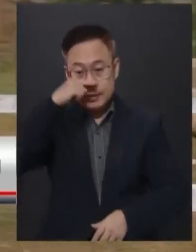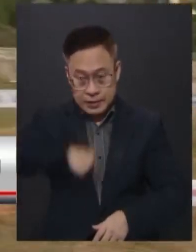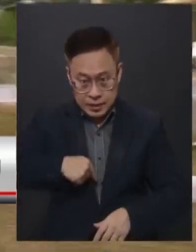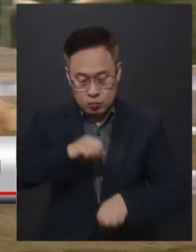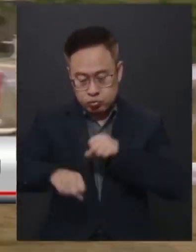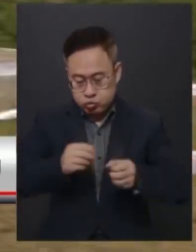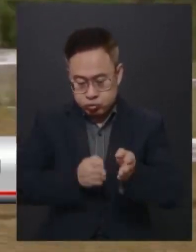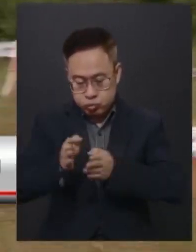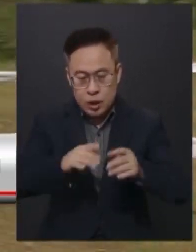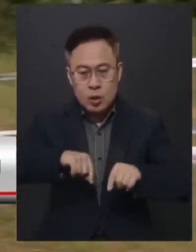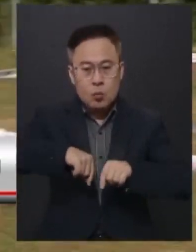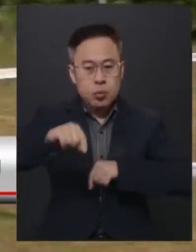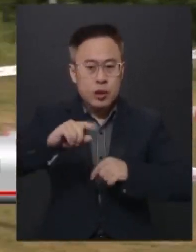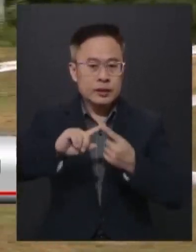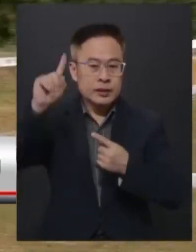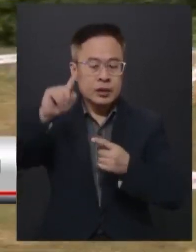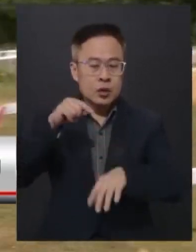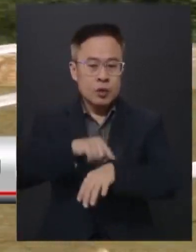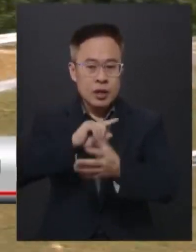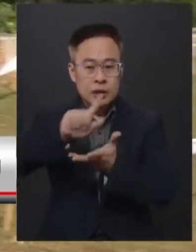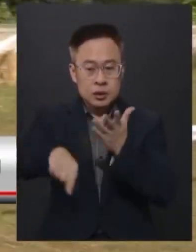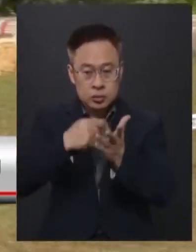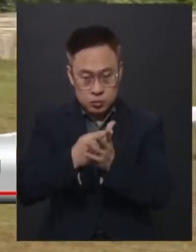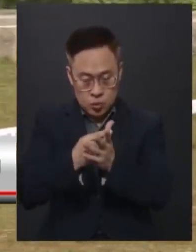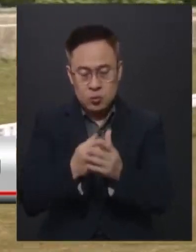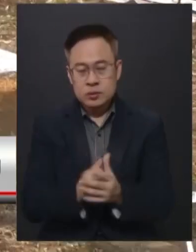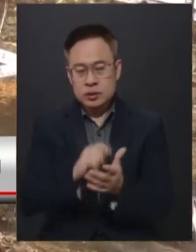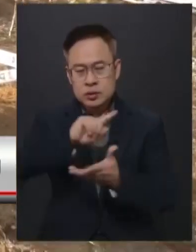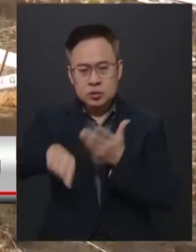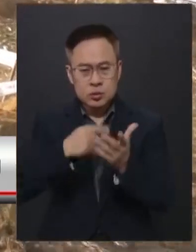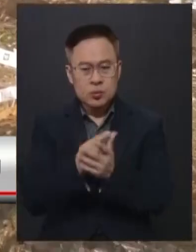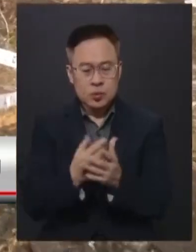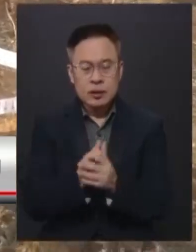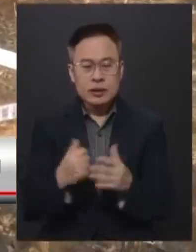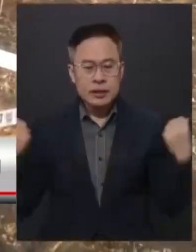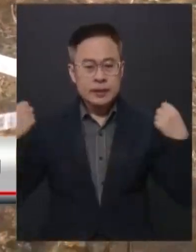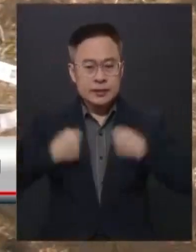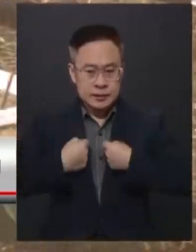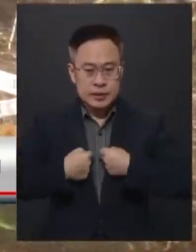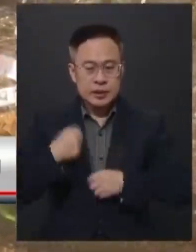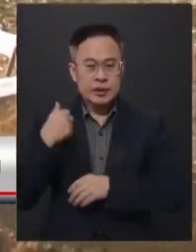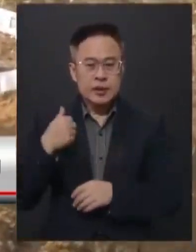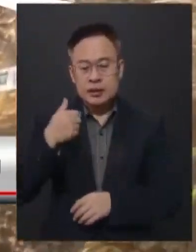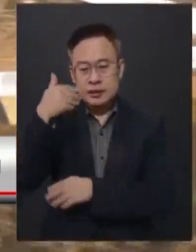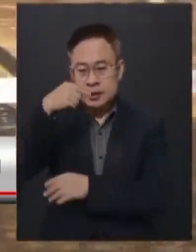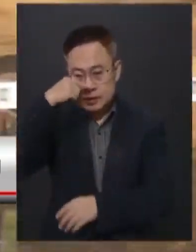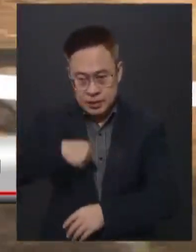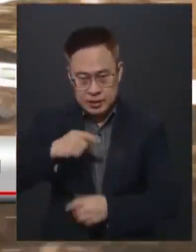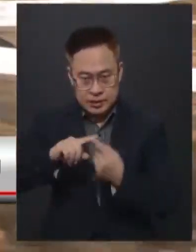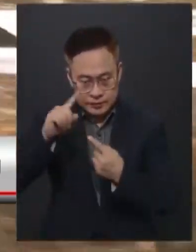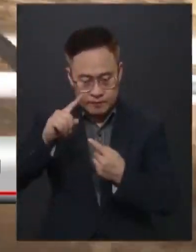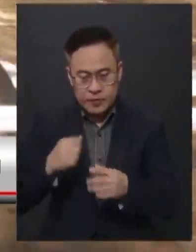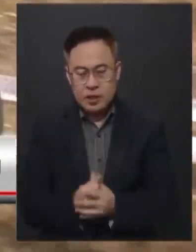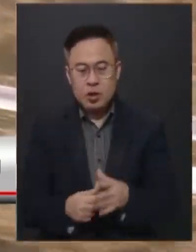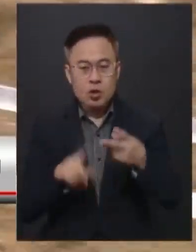1ชั่วโมง12นาที49วินาทีพร้อมกับครองเสื้อแชมป์ประเทศไทย CN ไปครองได้ค่ะทีนี้ค่ะมา